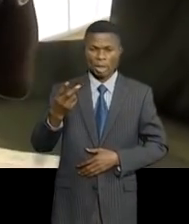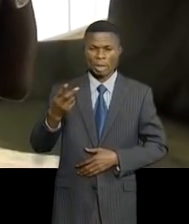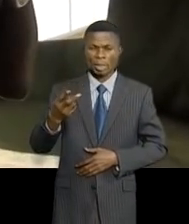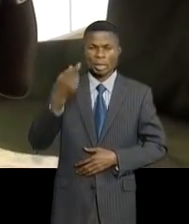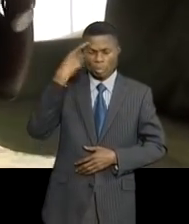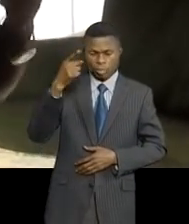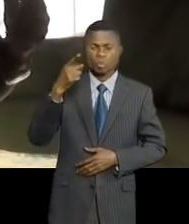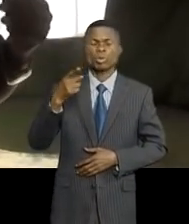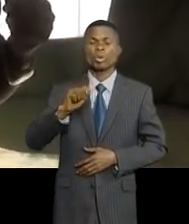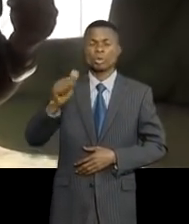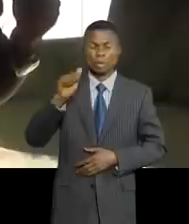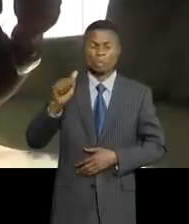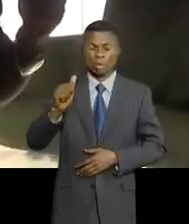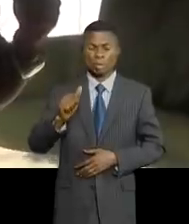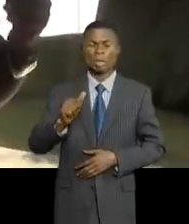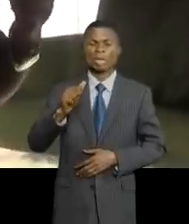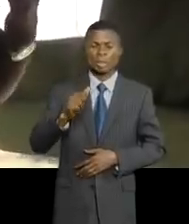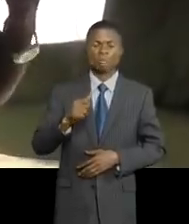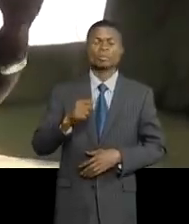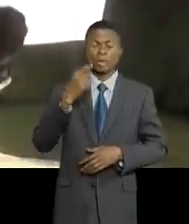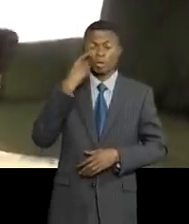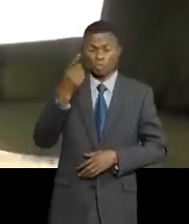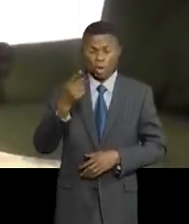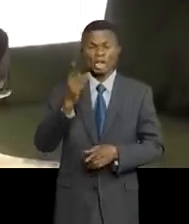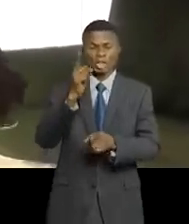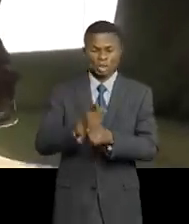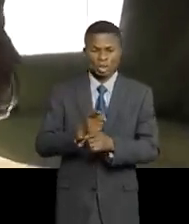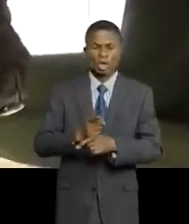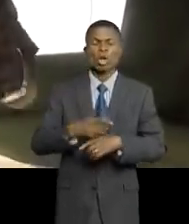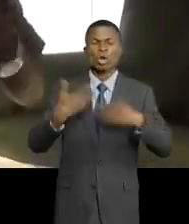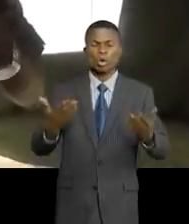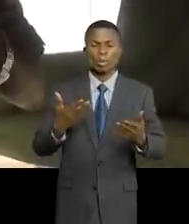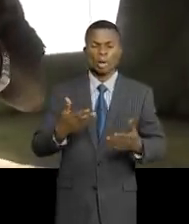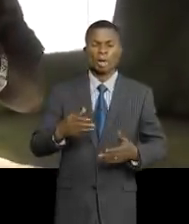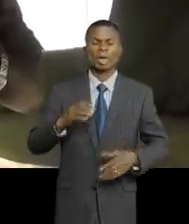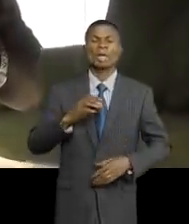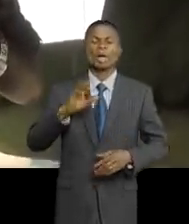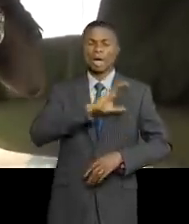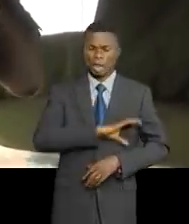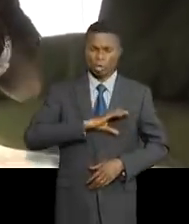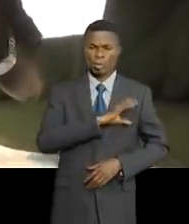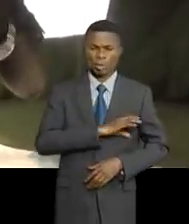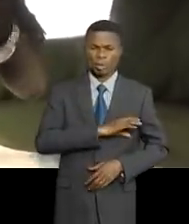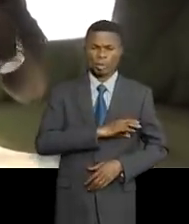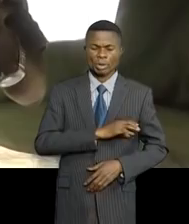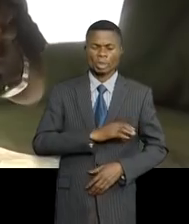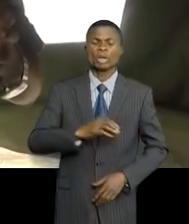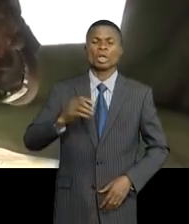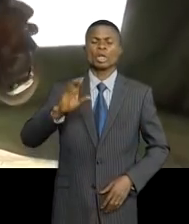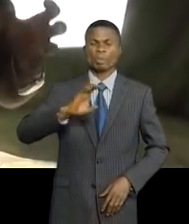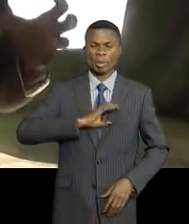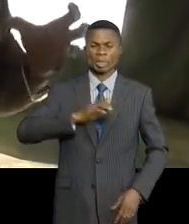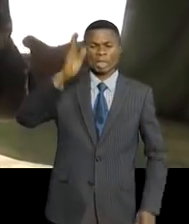pour que lui-même puisse visualiser et voir de vive voix les comportements des PCR, de ces